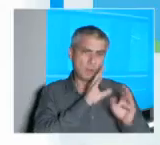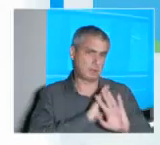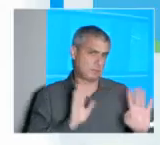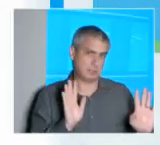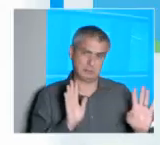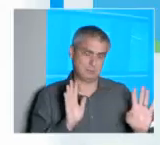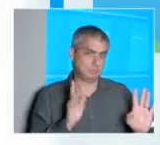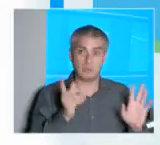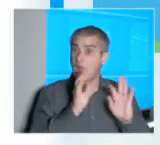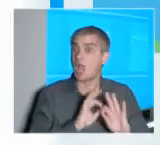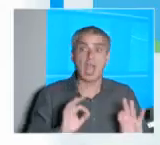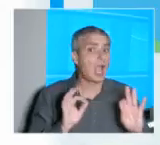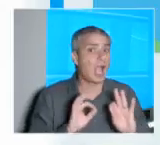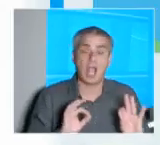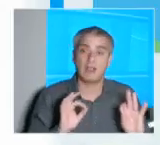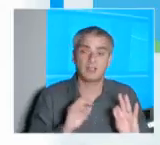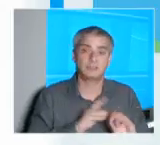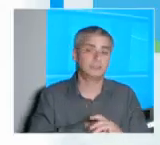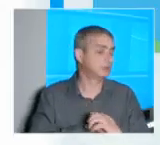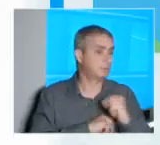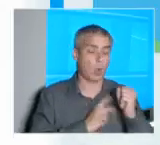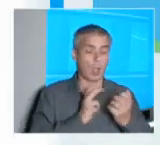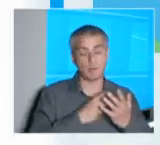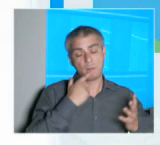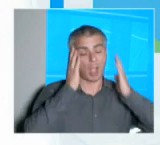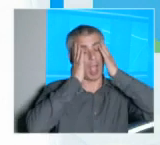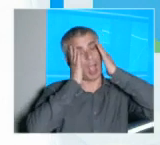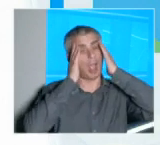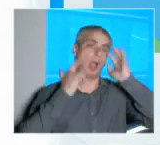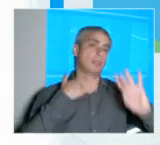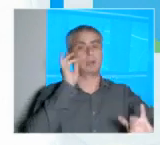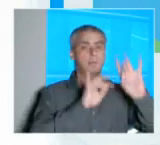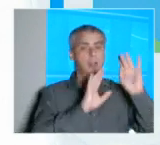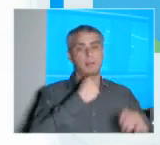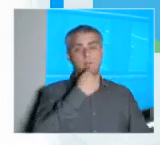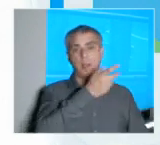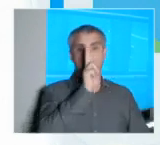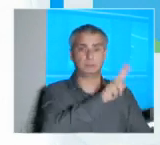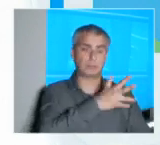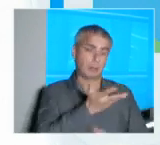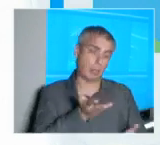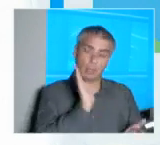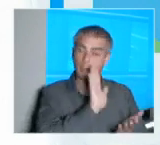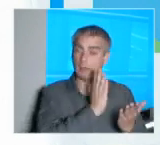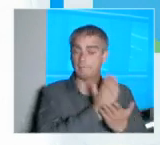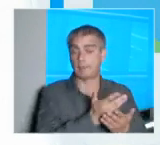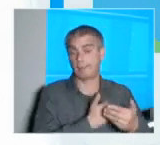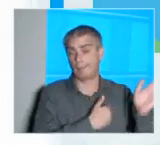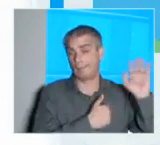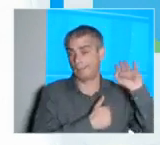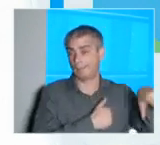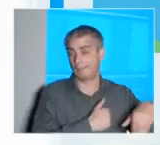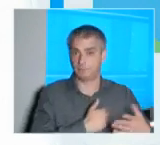נכון? אף אחד מהשמאל לא קם ואומר, אוי, אני מגנה את דבריו של הצל. כאילו הוא כבר זה חצי